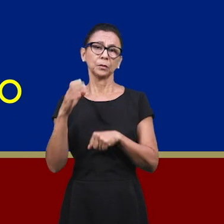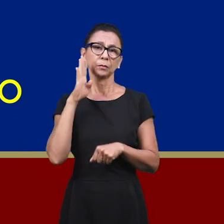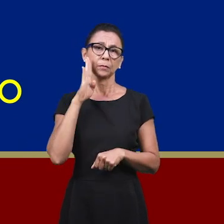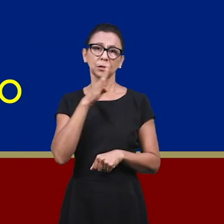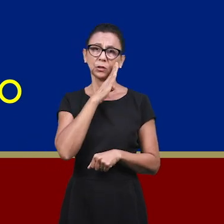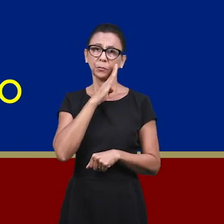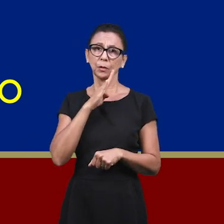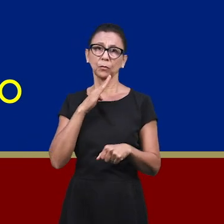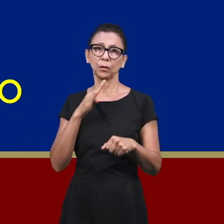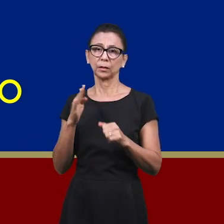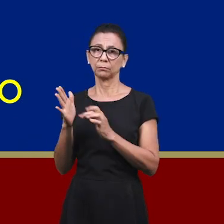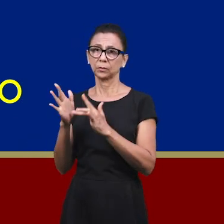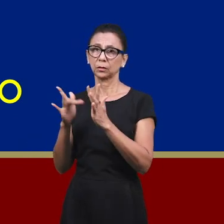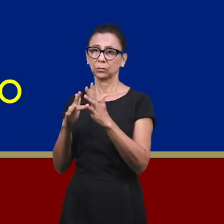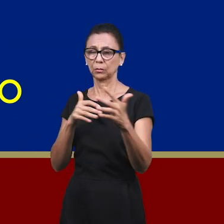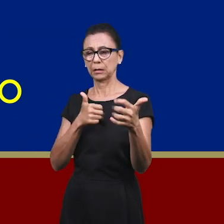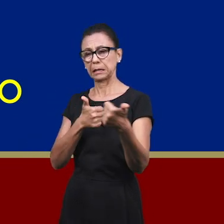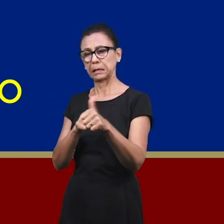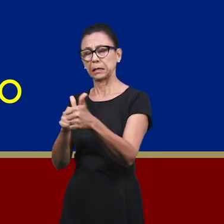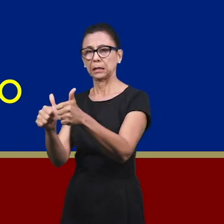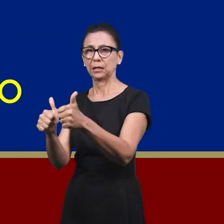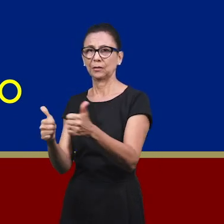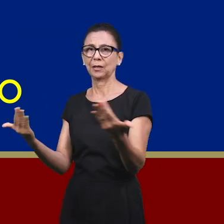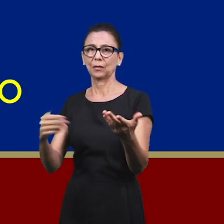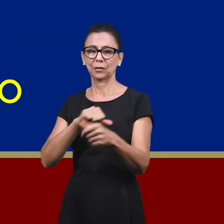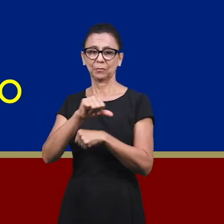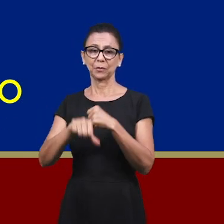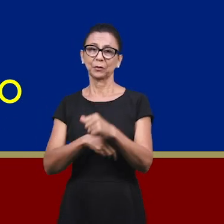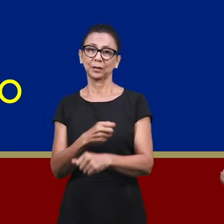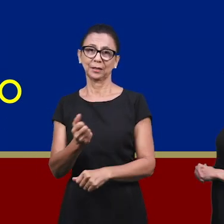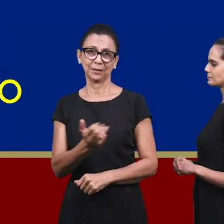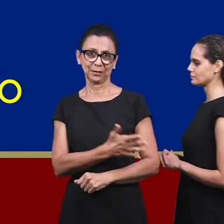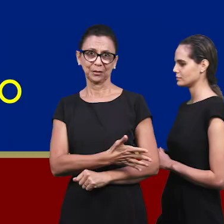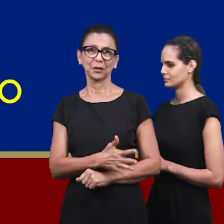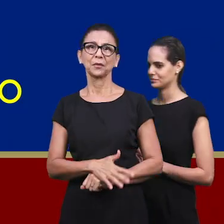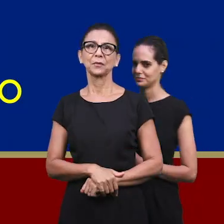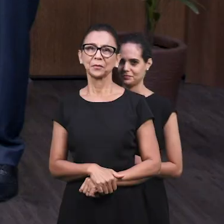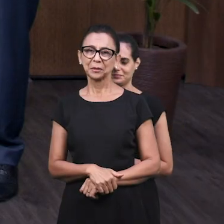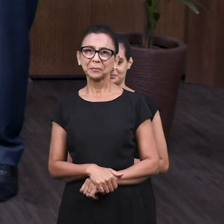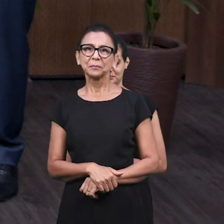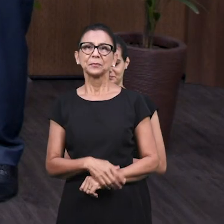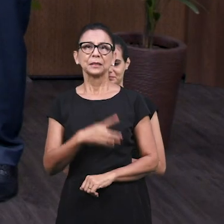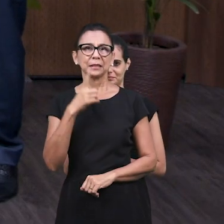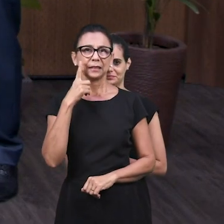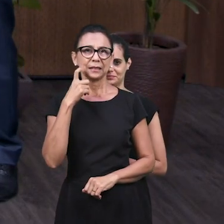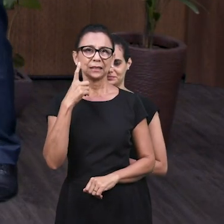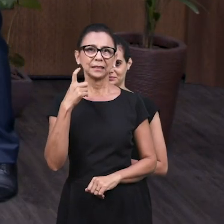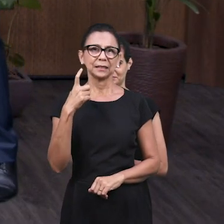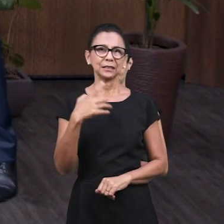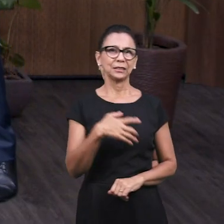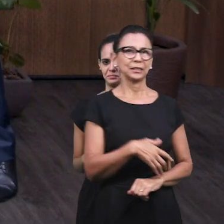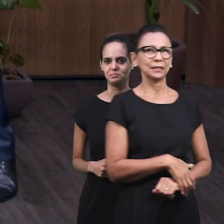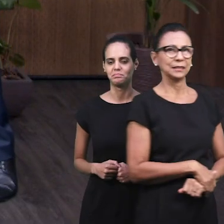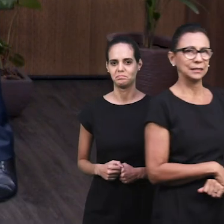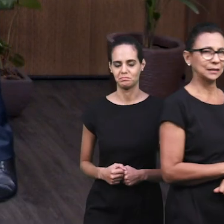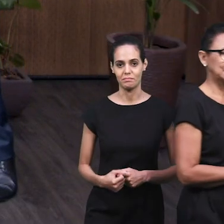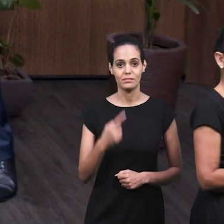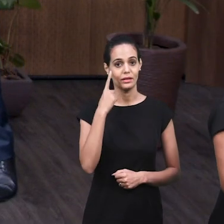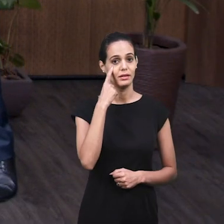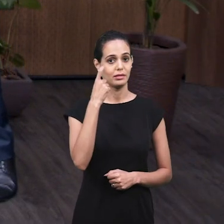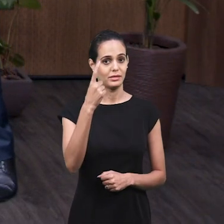vivant maintenant en nouveauté de vie. Il est très intéressant car le Saint-Esprit,